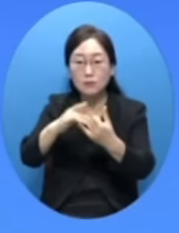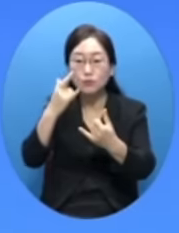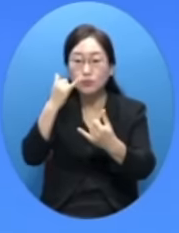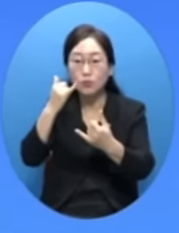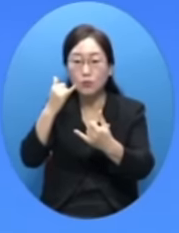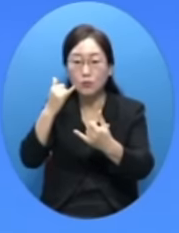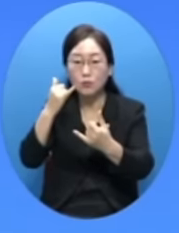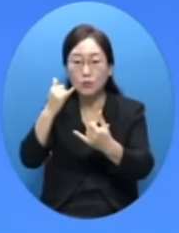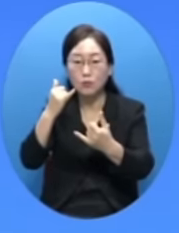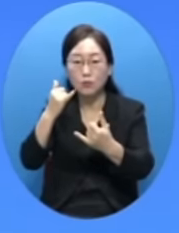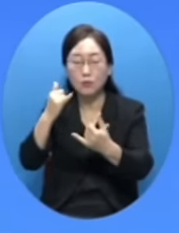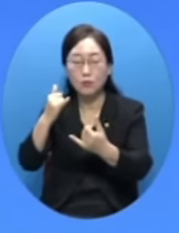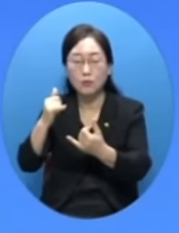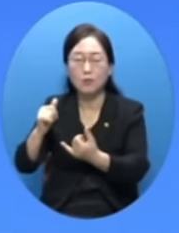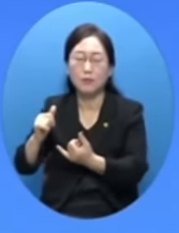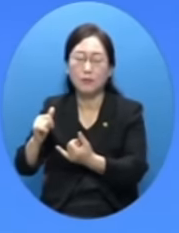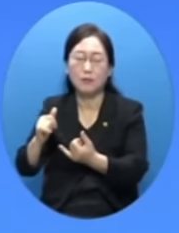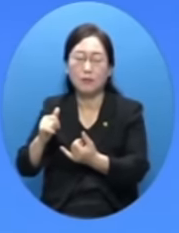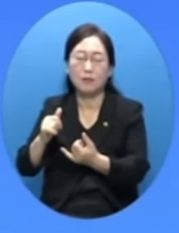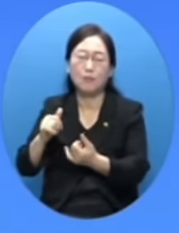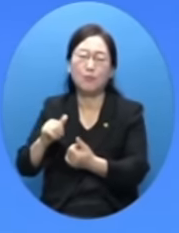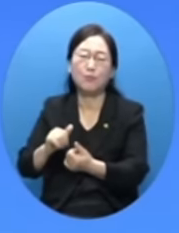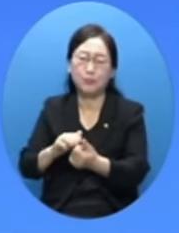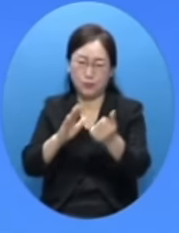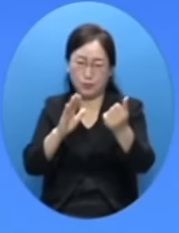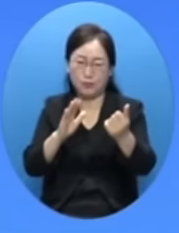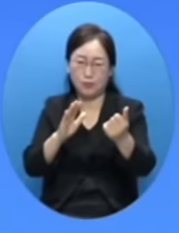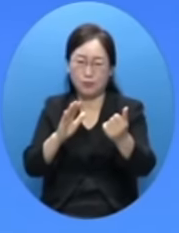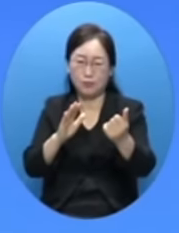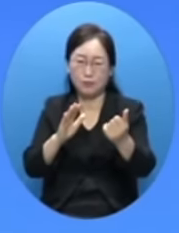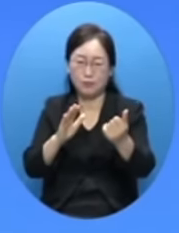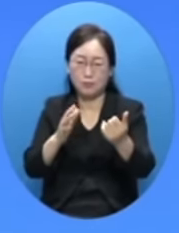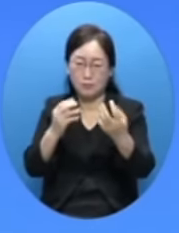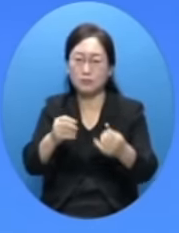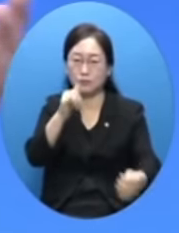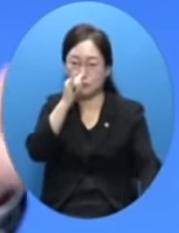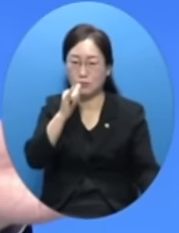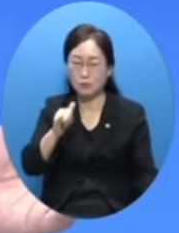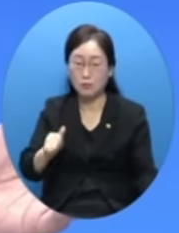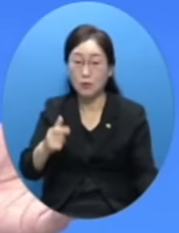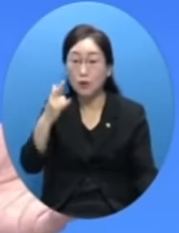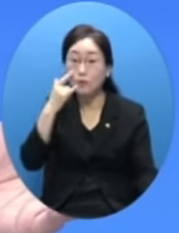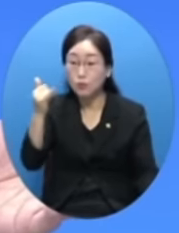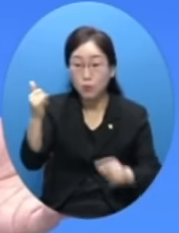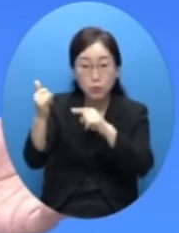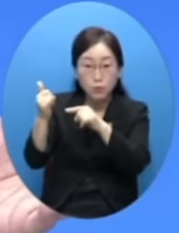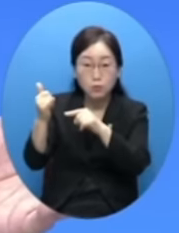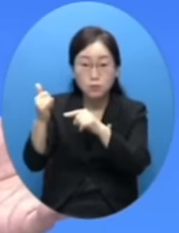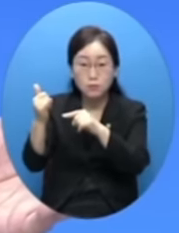이런 보육원 시설 등으로 보내진다고 하는 것입니다. 부모님이